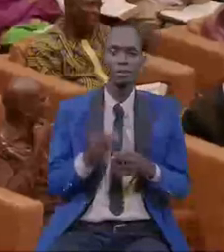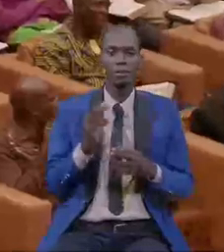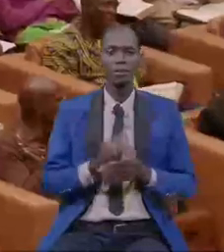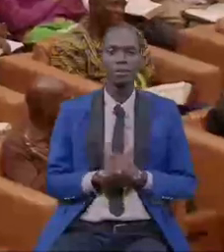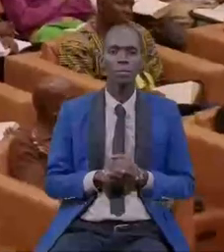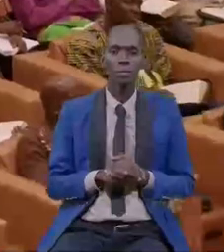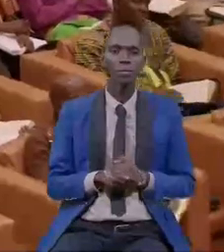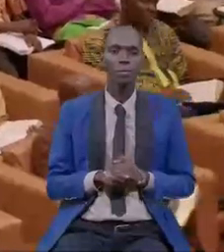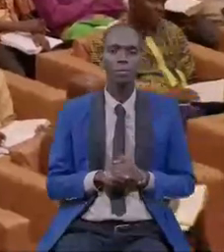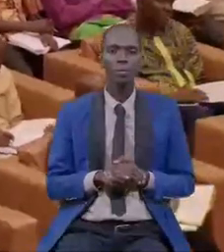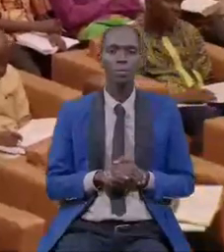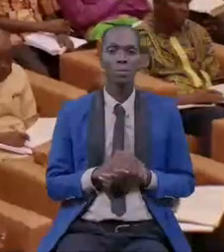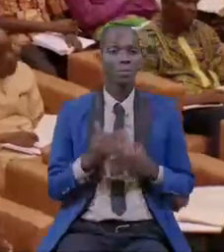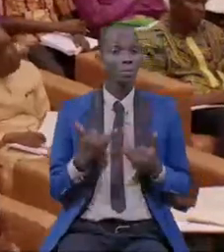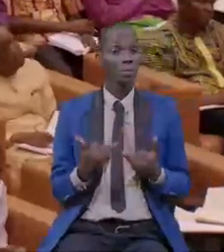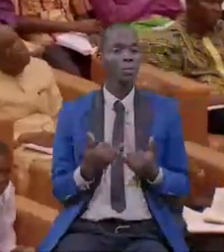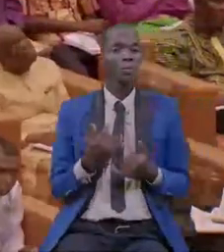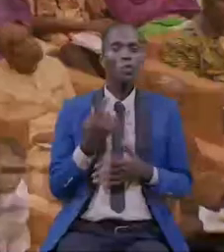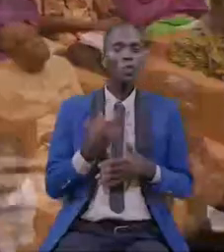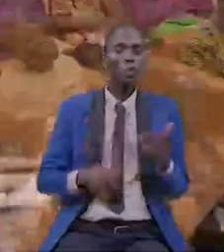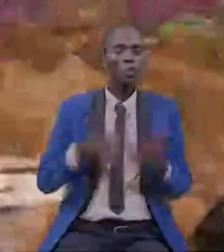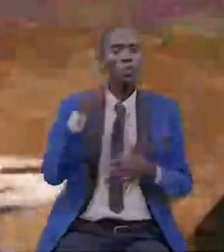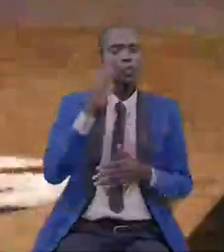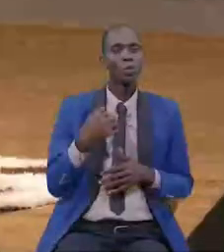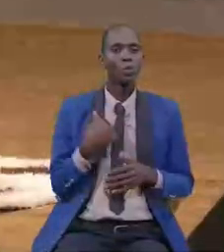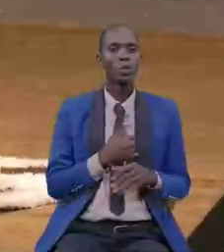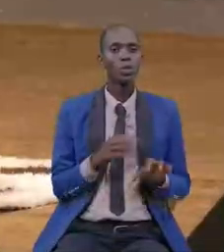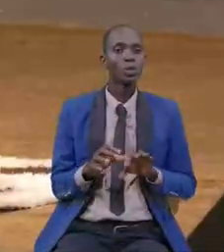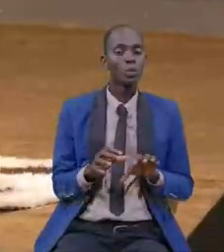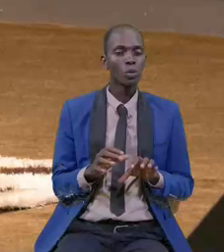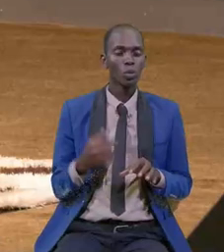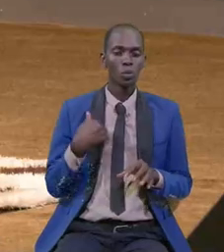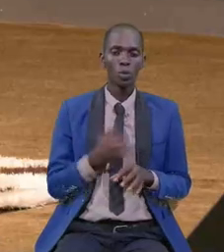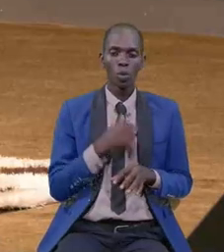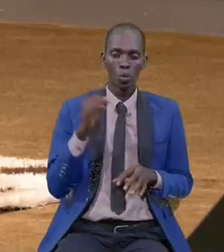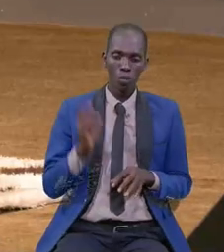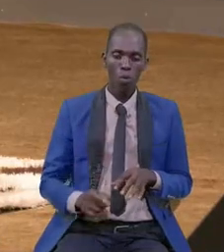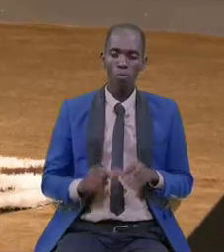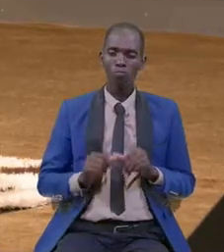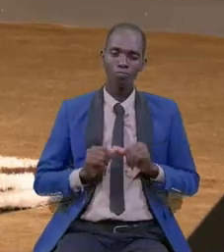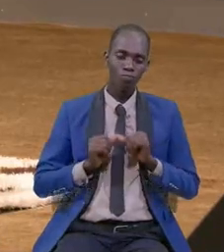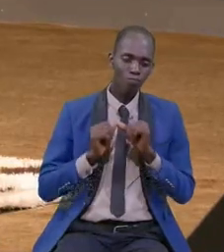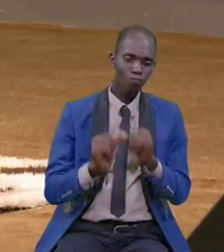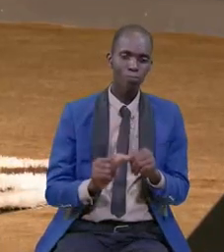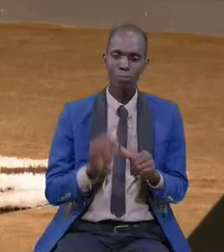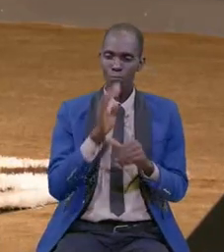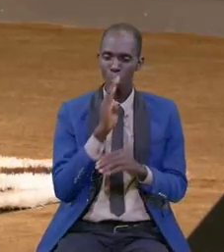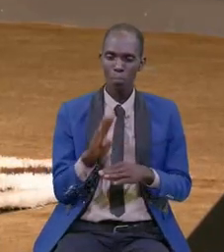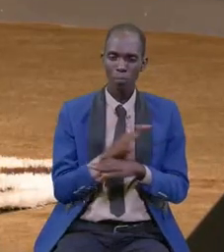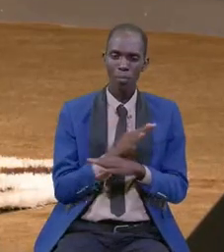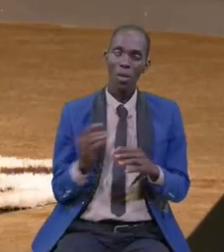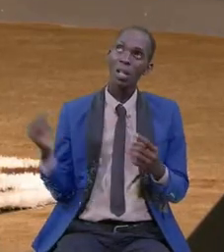maintenant qu'est-ce que nous devons faire c'est de nous occuper jusqu'à ce qu'il